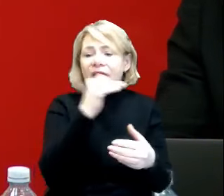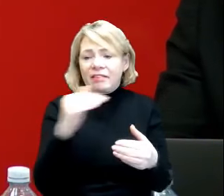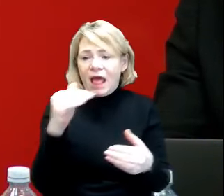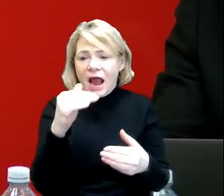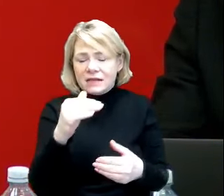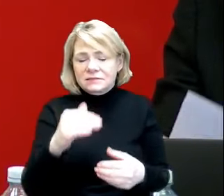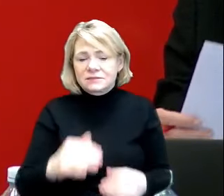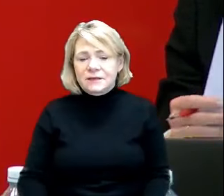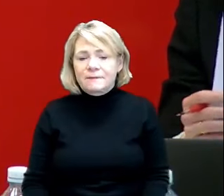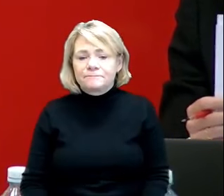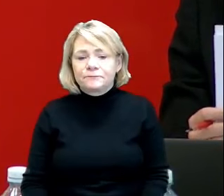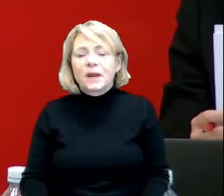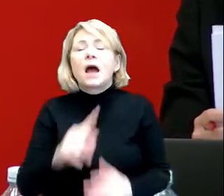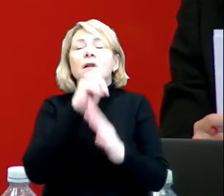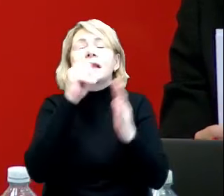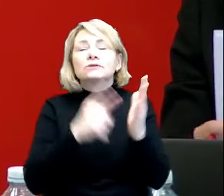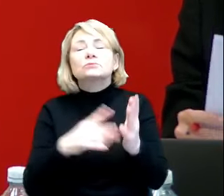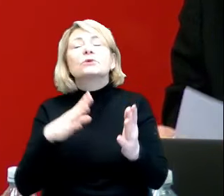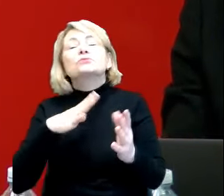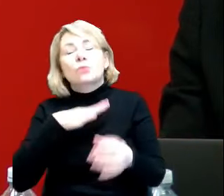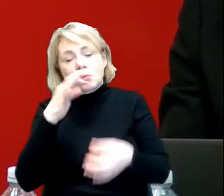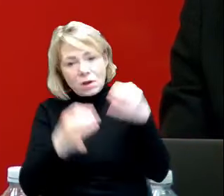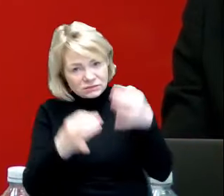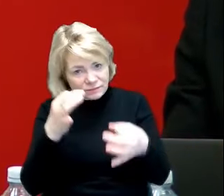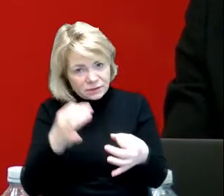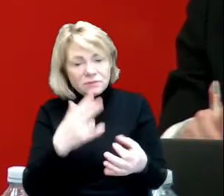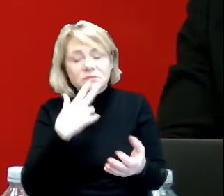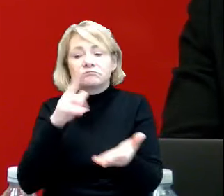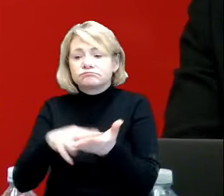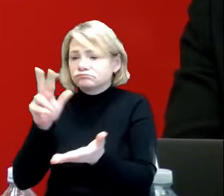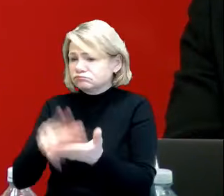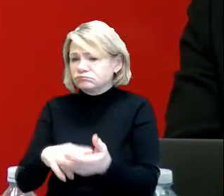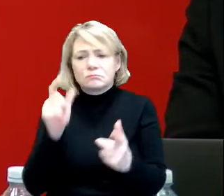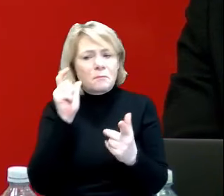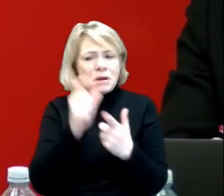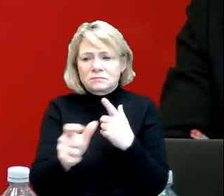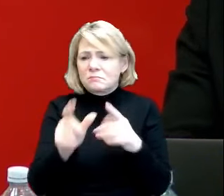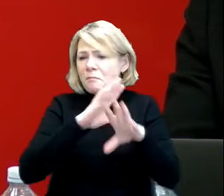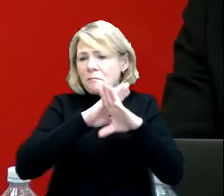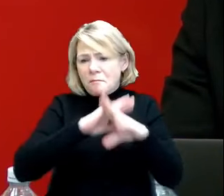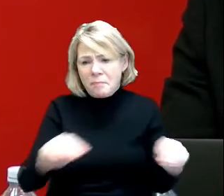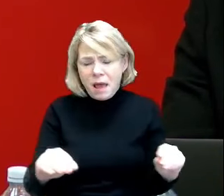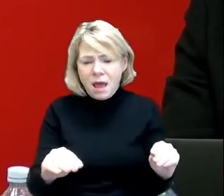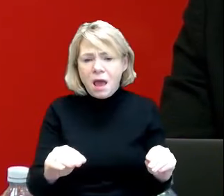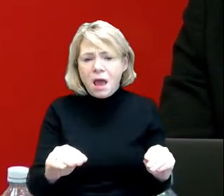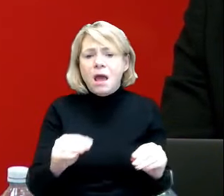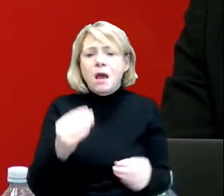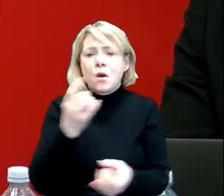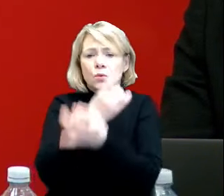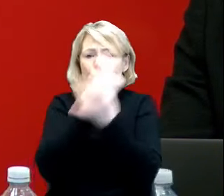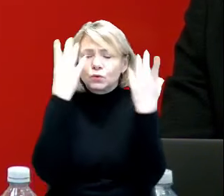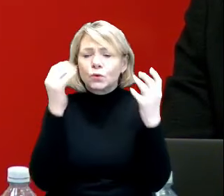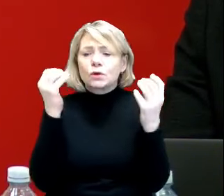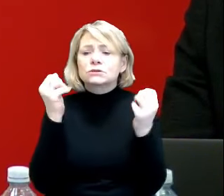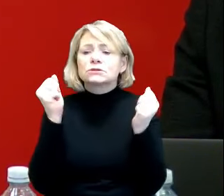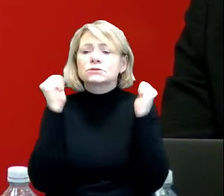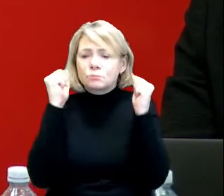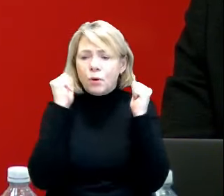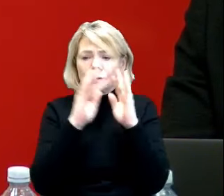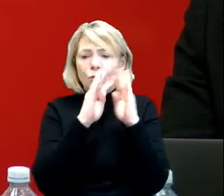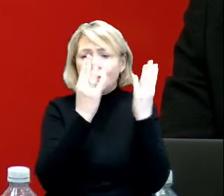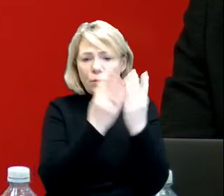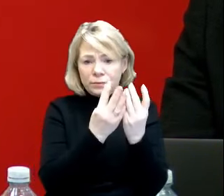klausimas buvo svarstytas ir pritarta be pastabų kultūros švietimo ir sporto komitete ar turėtumėt klausimų